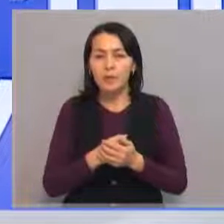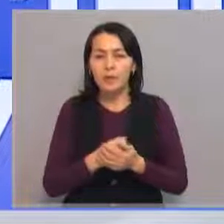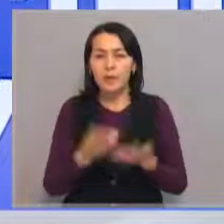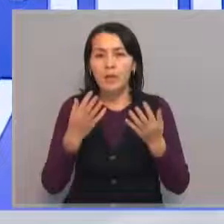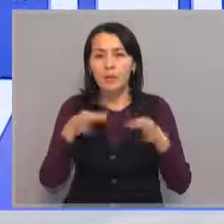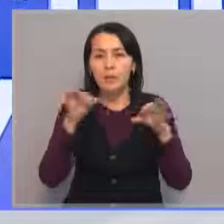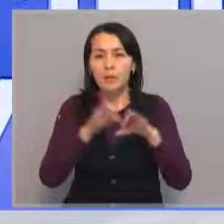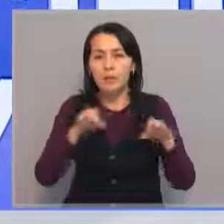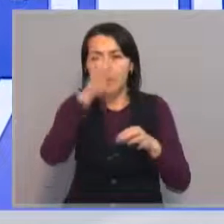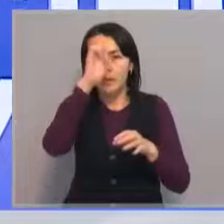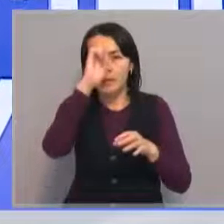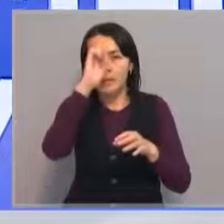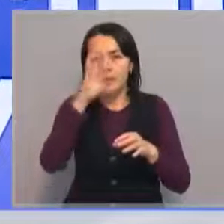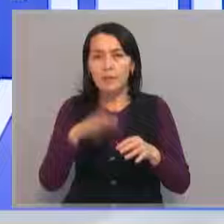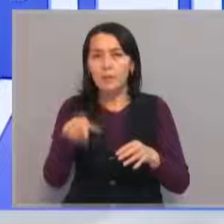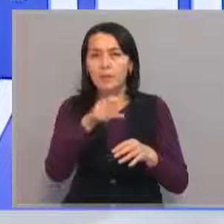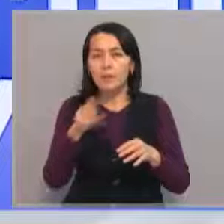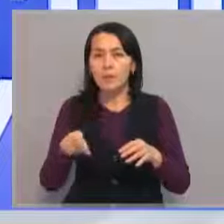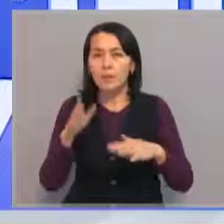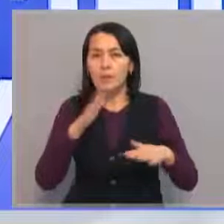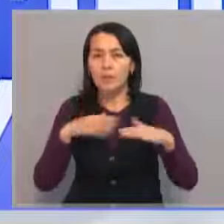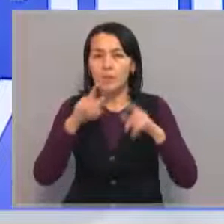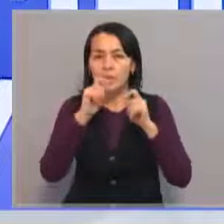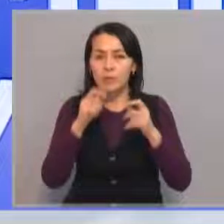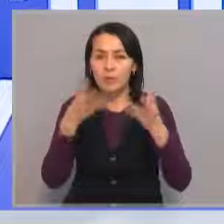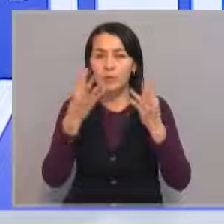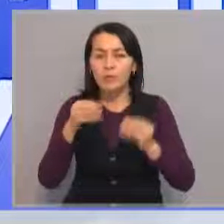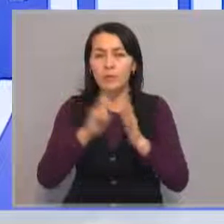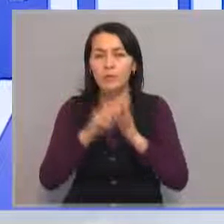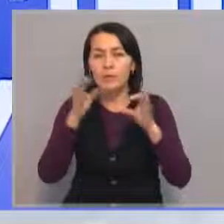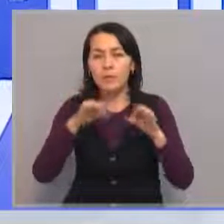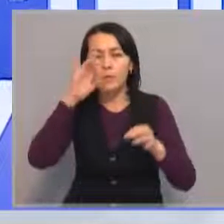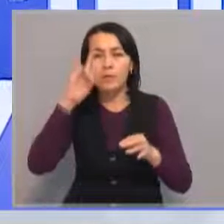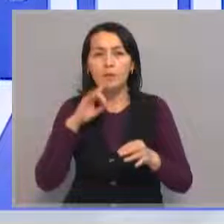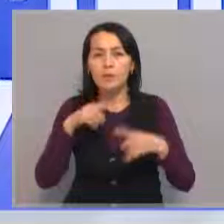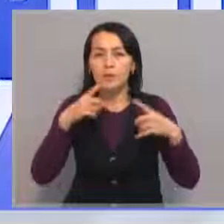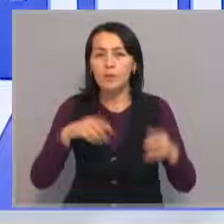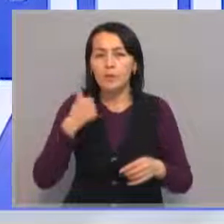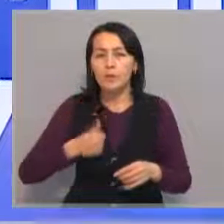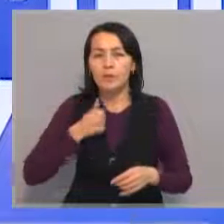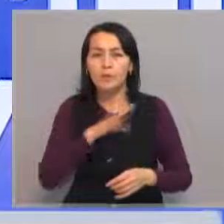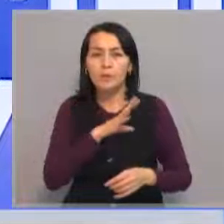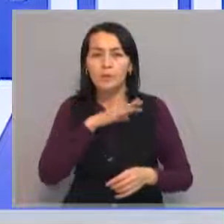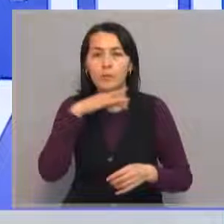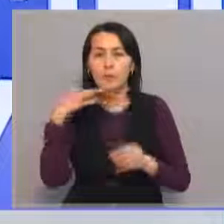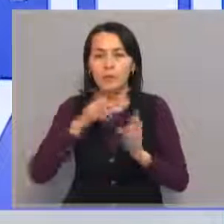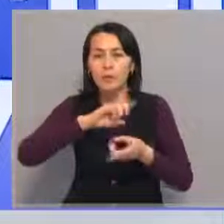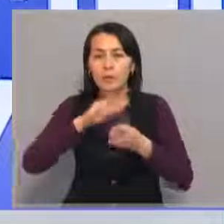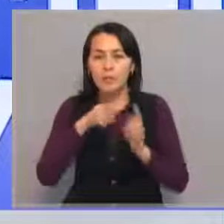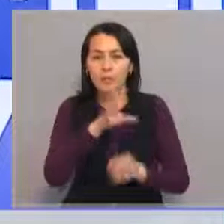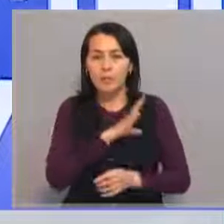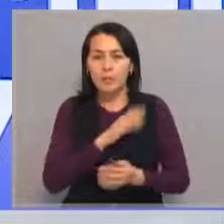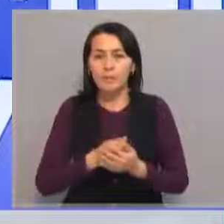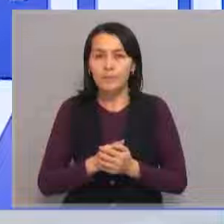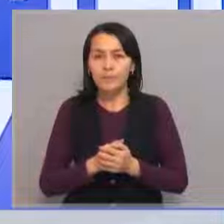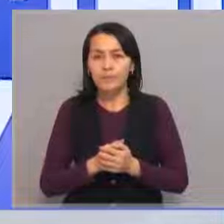Тұғырлы тәуелсіздік еліміздің басына бақ болып қонған сәттен бері егемен Қазақстан түрлі жетістіктерге қол жеткізіп, елеулі өзгерістерді басынан